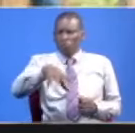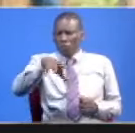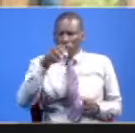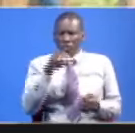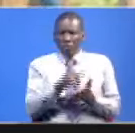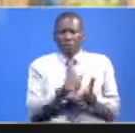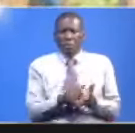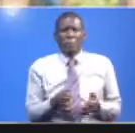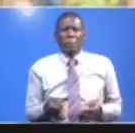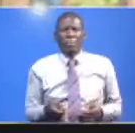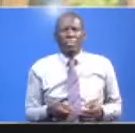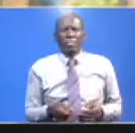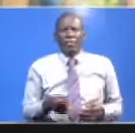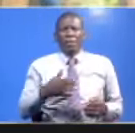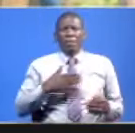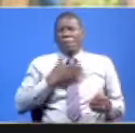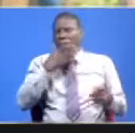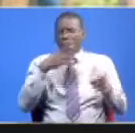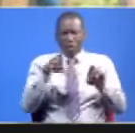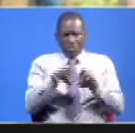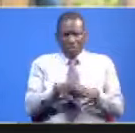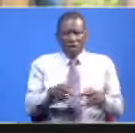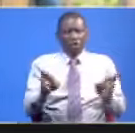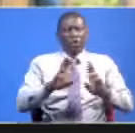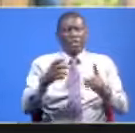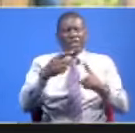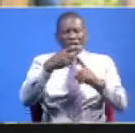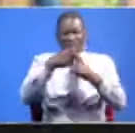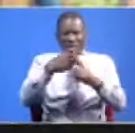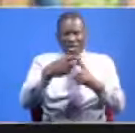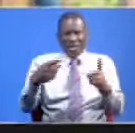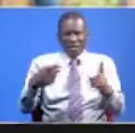yakuwa ndugu yangu alishafanya